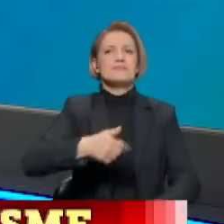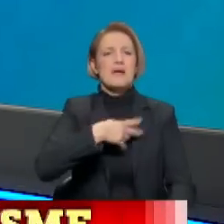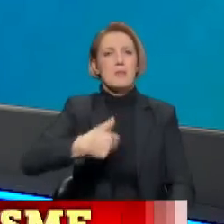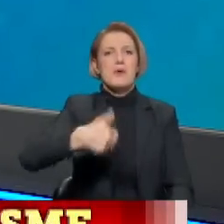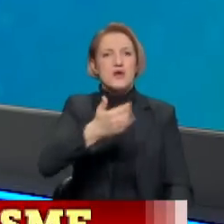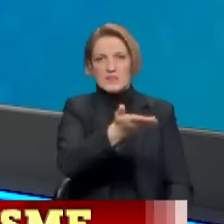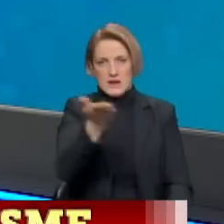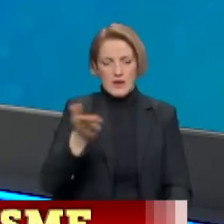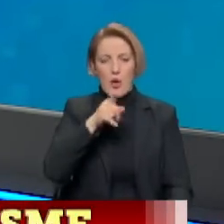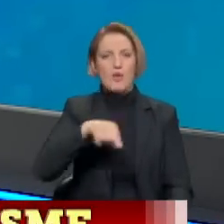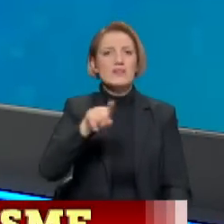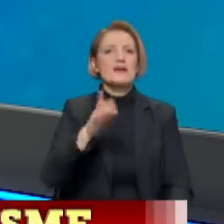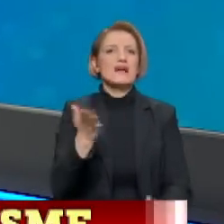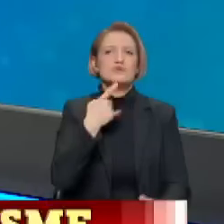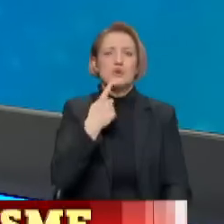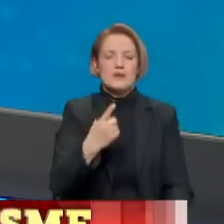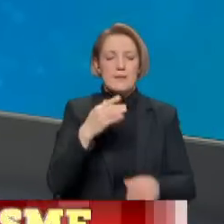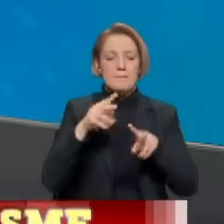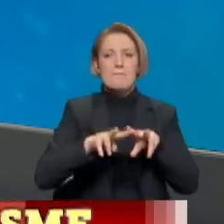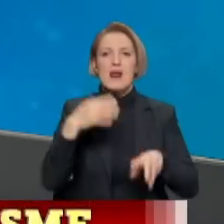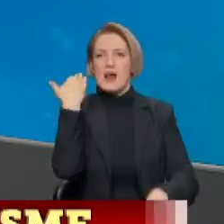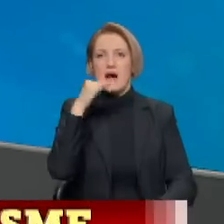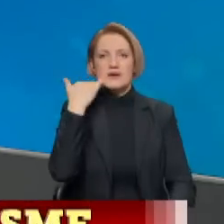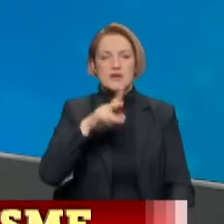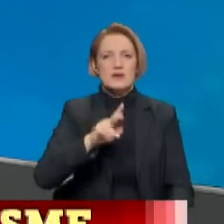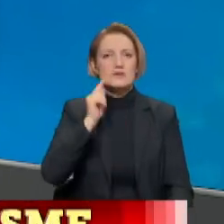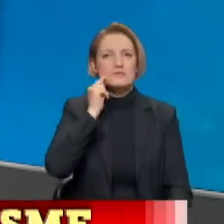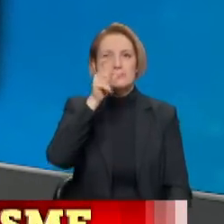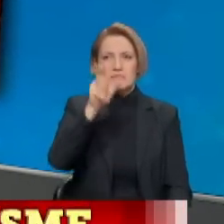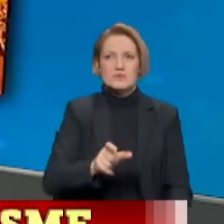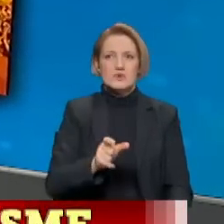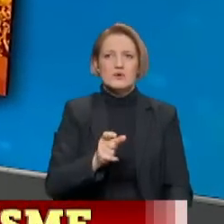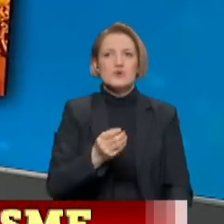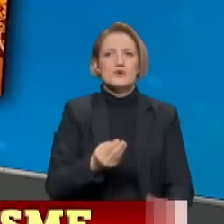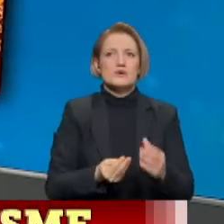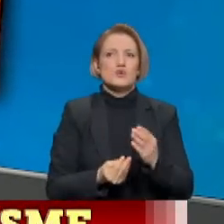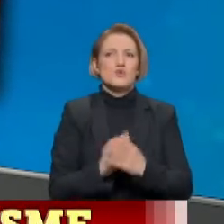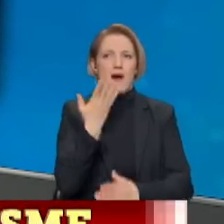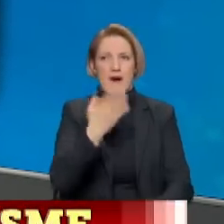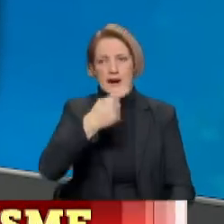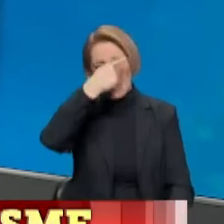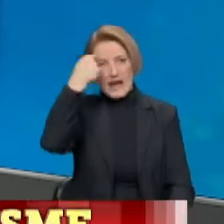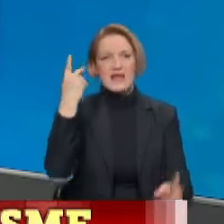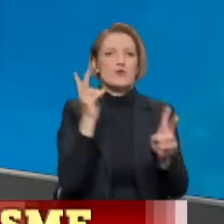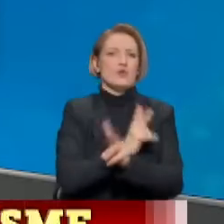belediye başkanları, onlar ne söyledi? Meral Akşener kul kurar, kader gülermiş.